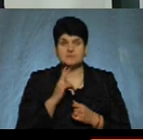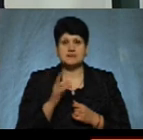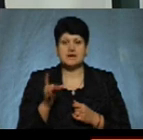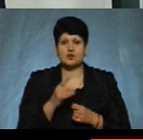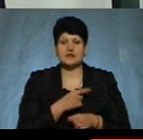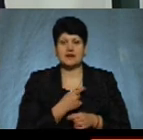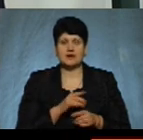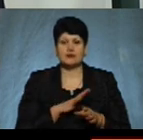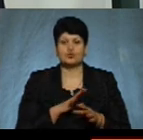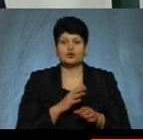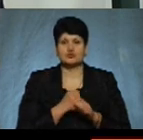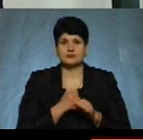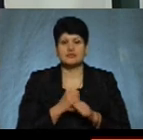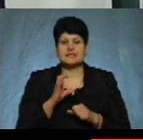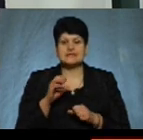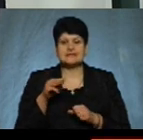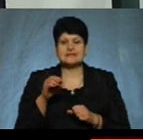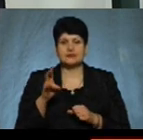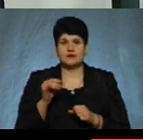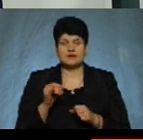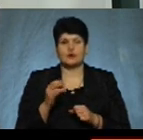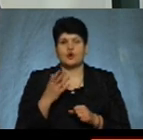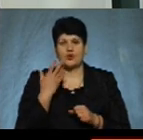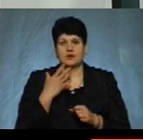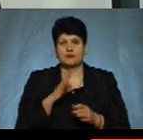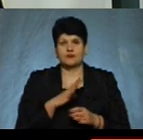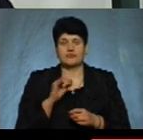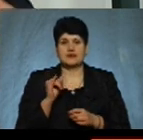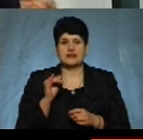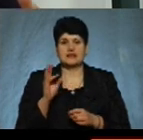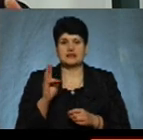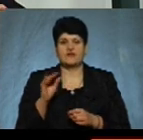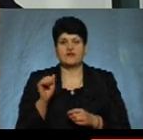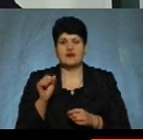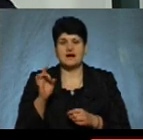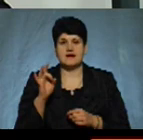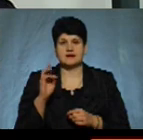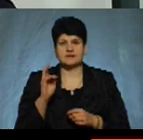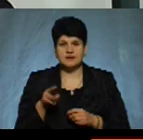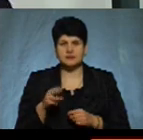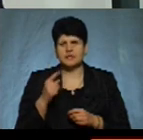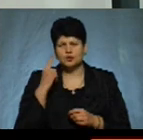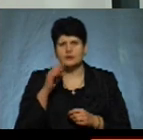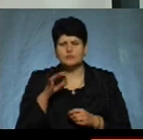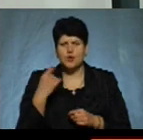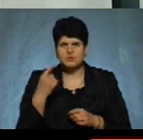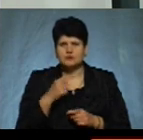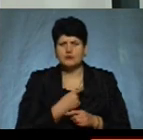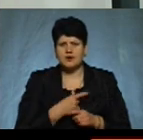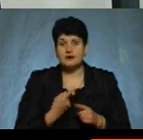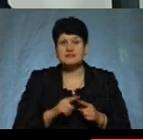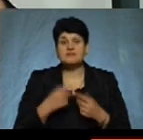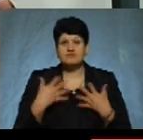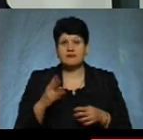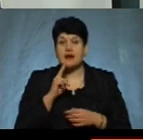було виконано стентування хворого при гострому інфаркті міокарди, де є ангіограф. Ми думали про обласну лікарню ще 3 роки тому, сьогодні це вже в Кременці роблять.